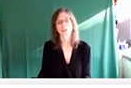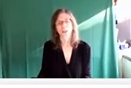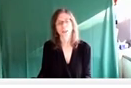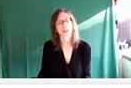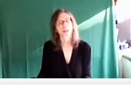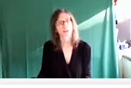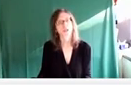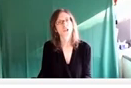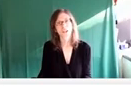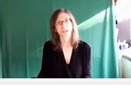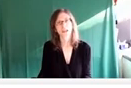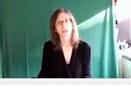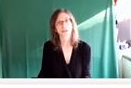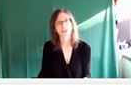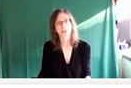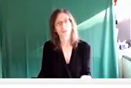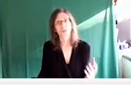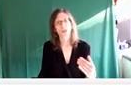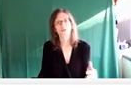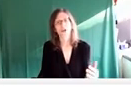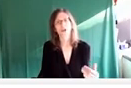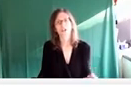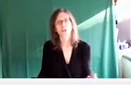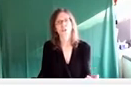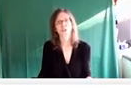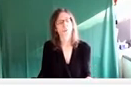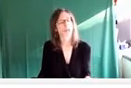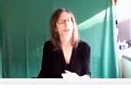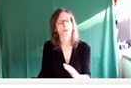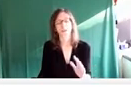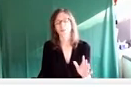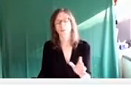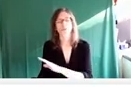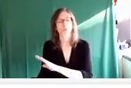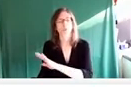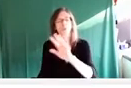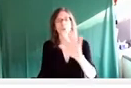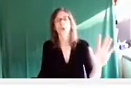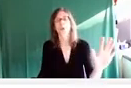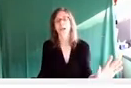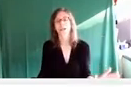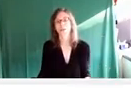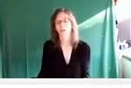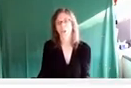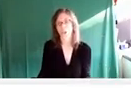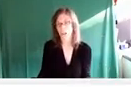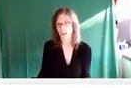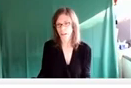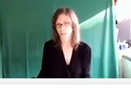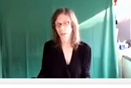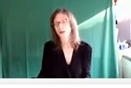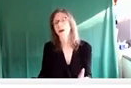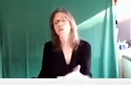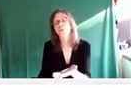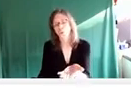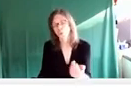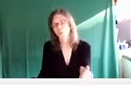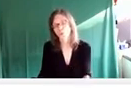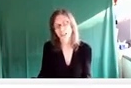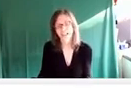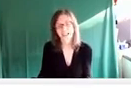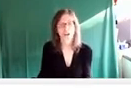là, des fichiers tests, là, quand je prépare des formations, justement, là, c'est mon bureau est plein de fichiers tests. En